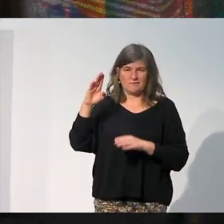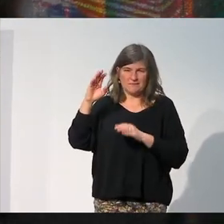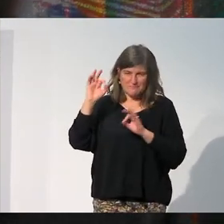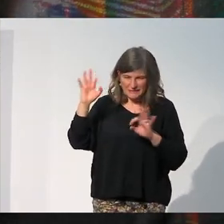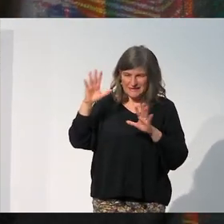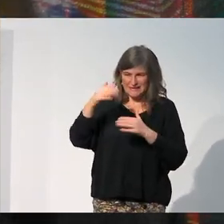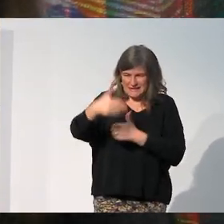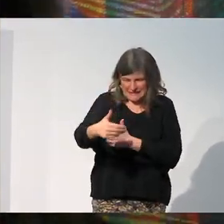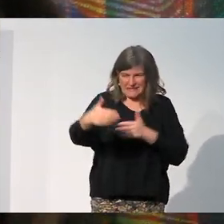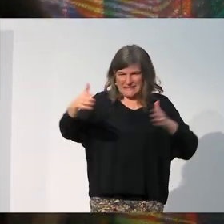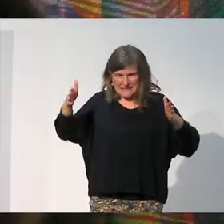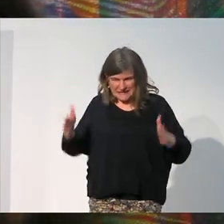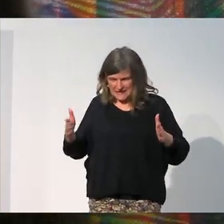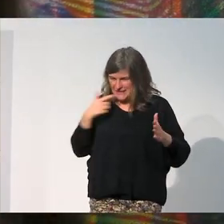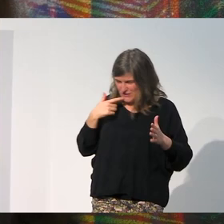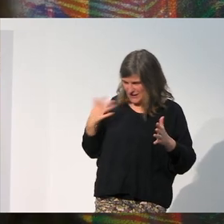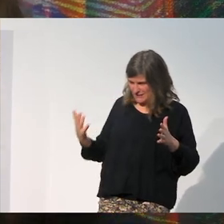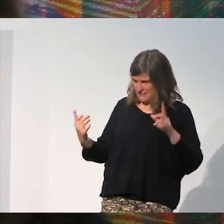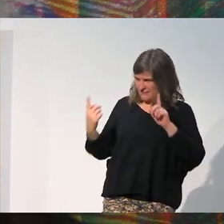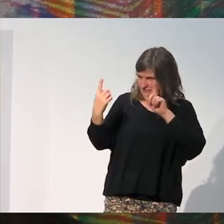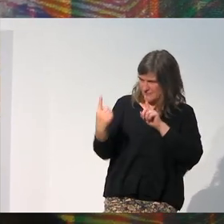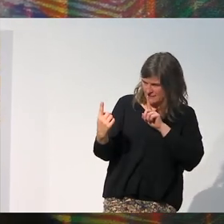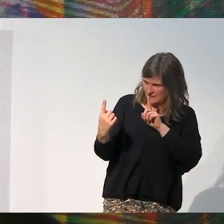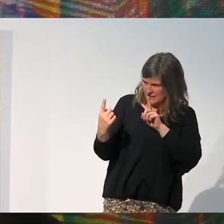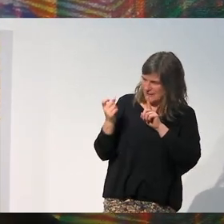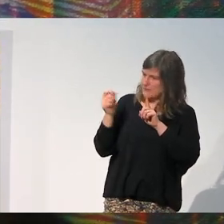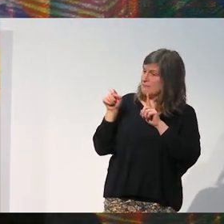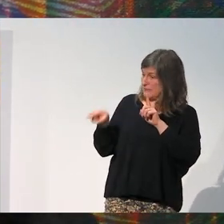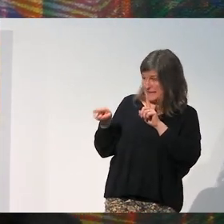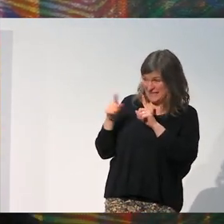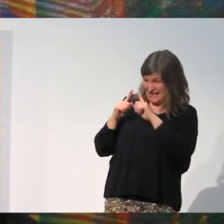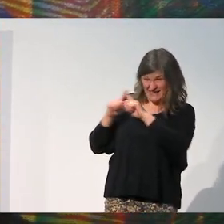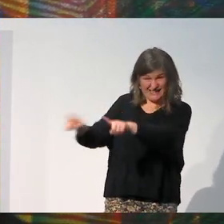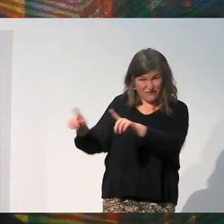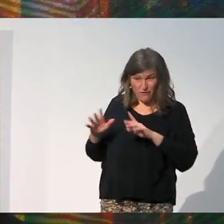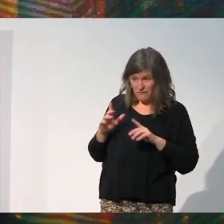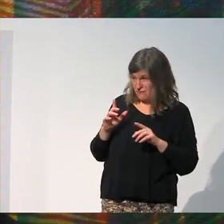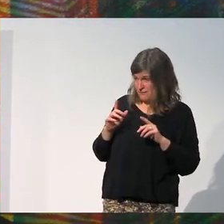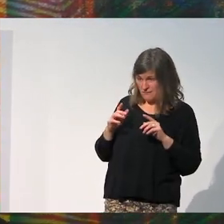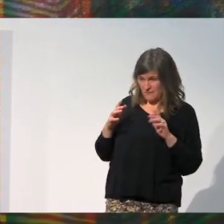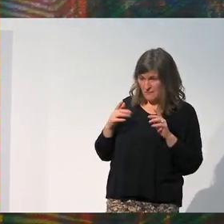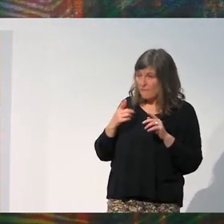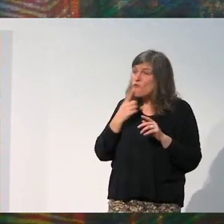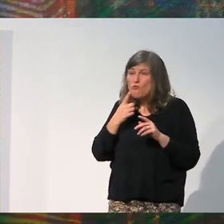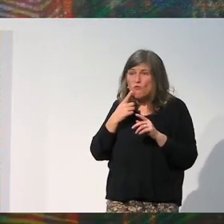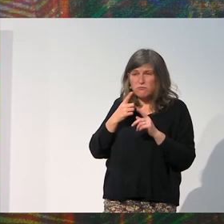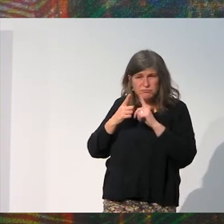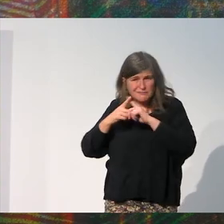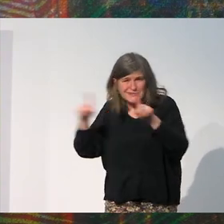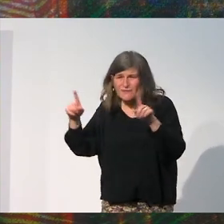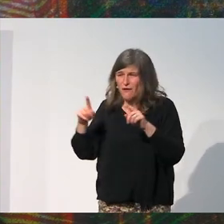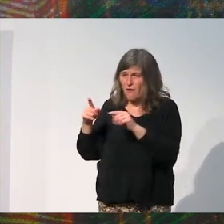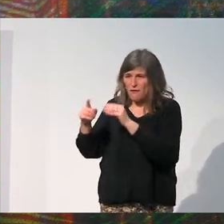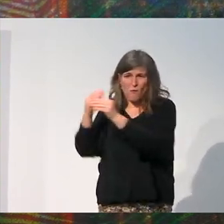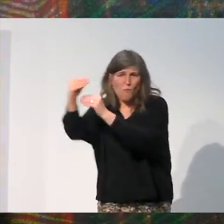comment on regarde un être avec lequel on ne partage rien. On n'a pas le même goût des choses. On n'a pas le même rapport au